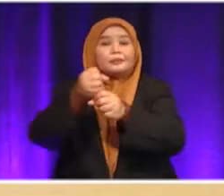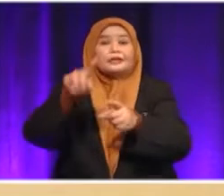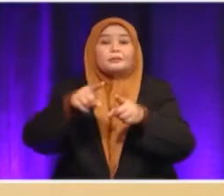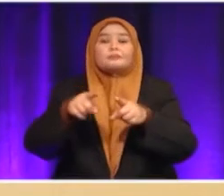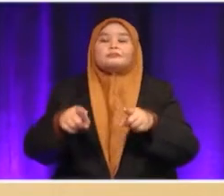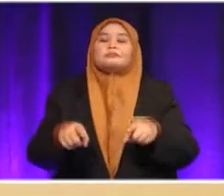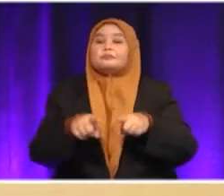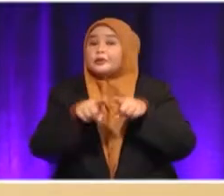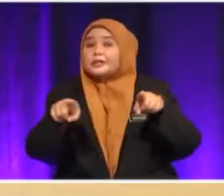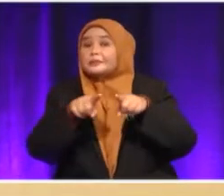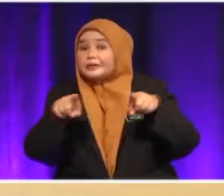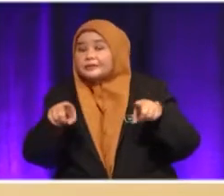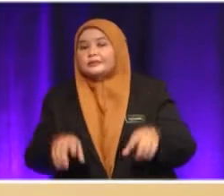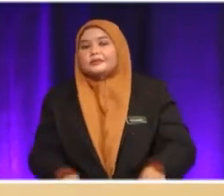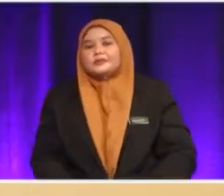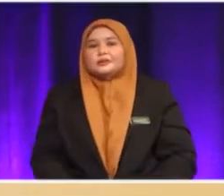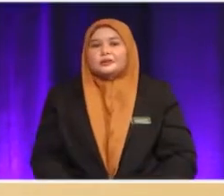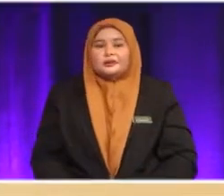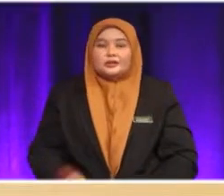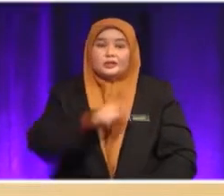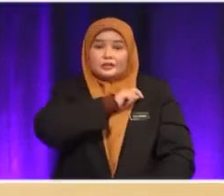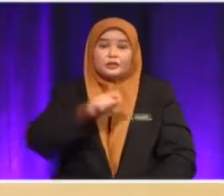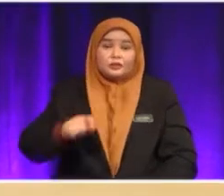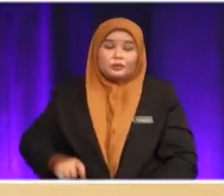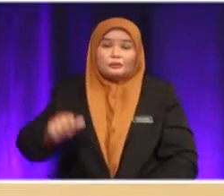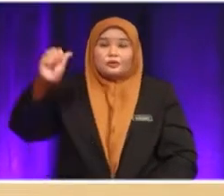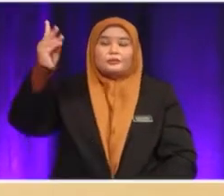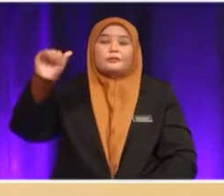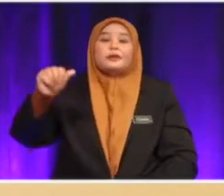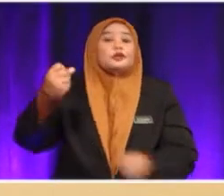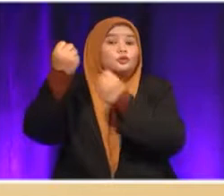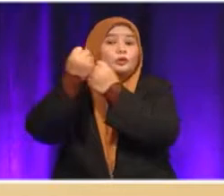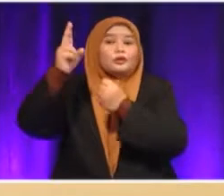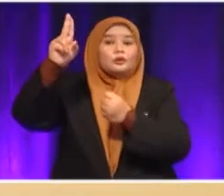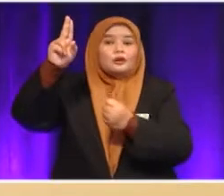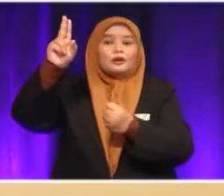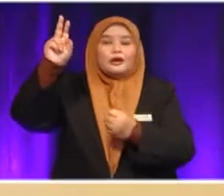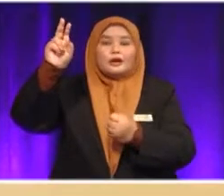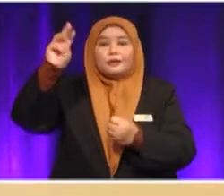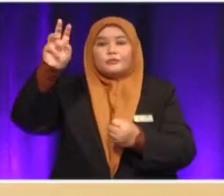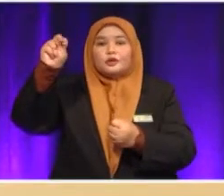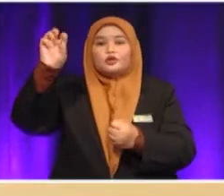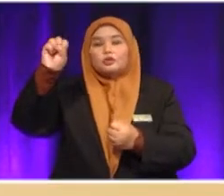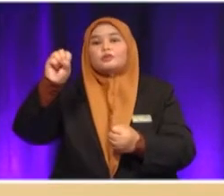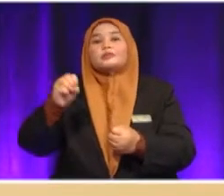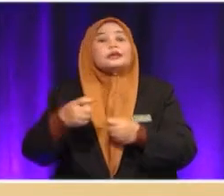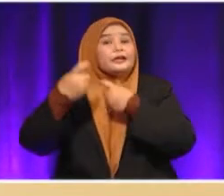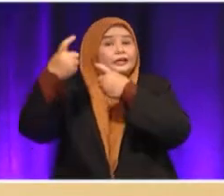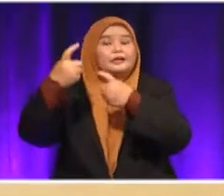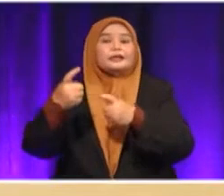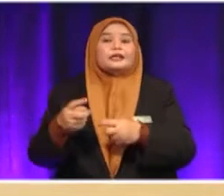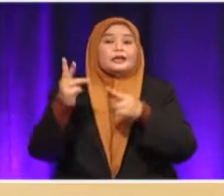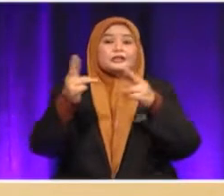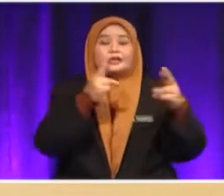tunggu Abdurrahman Putra al-haj mendapat sokongan amno berkaitan dengan rancangan pembentukan